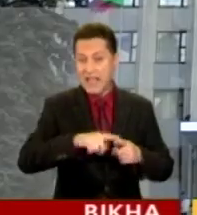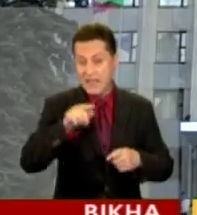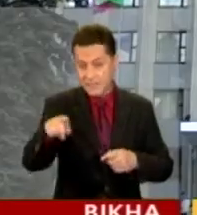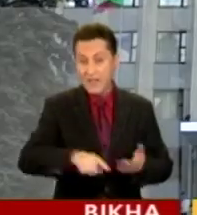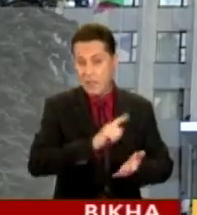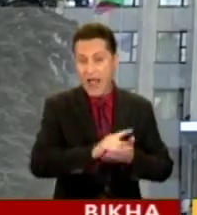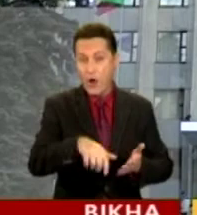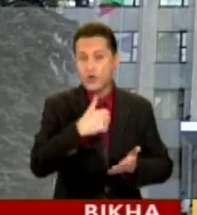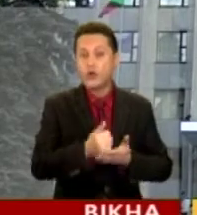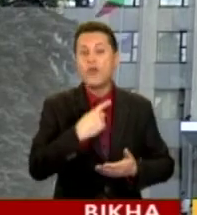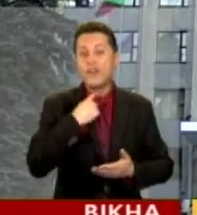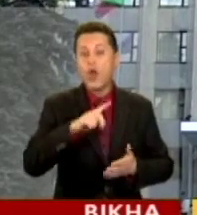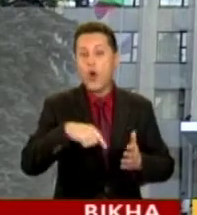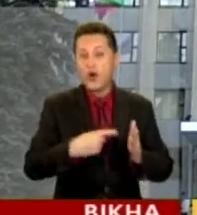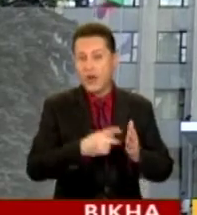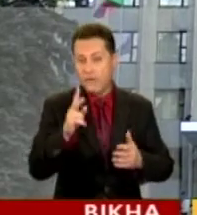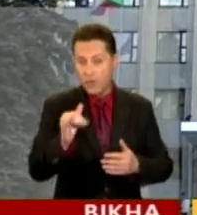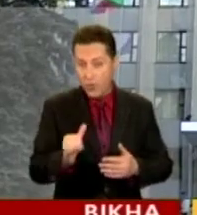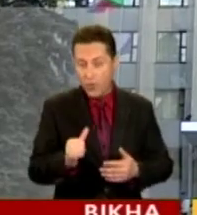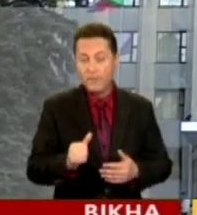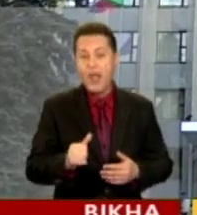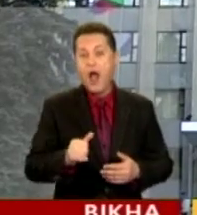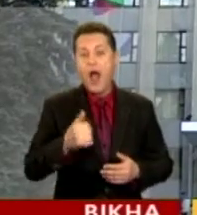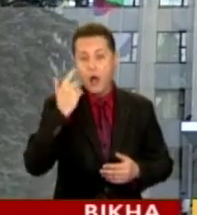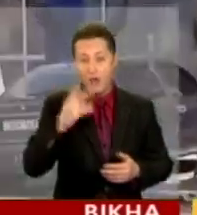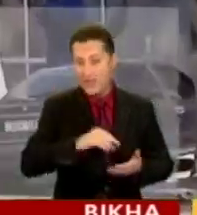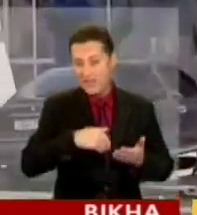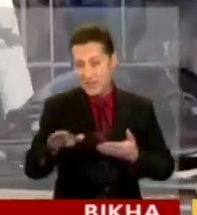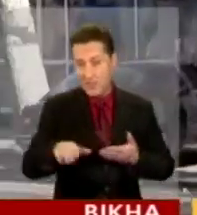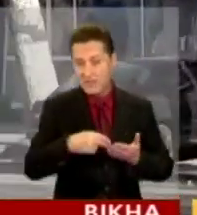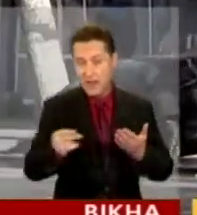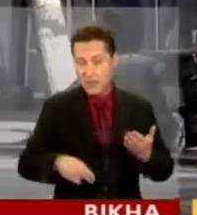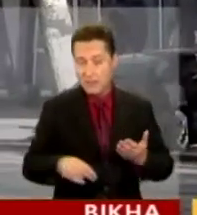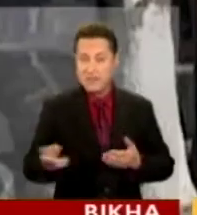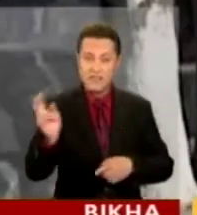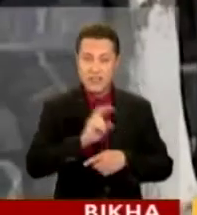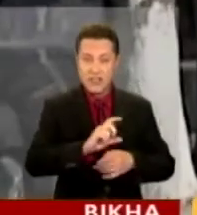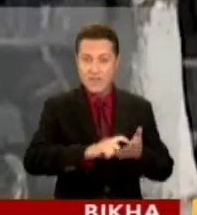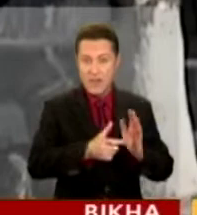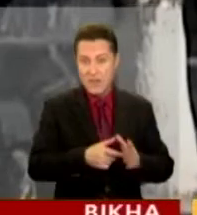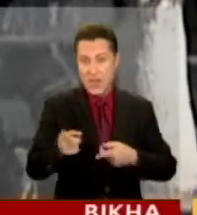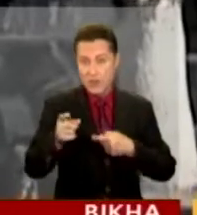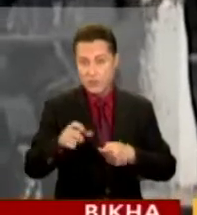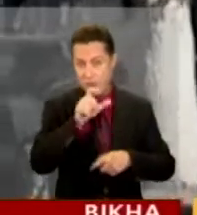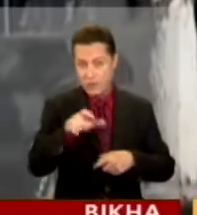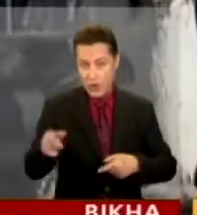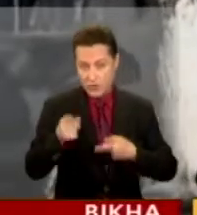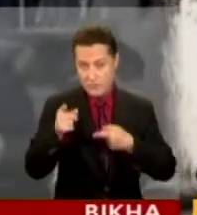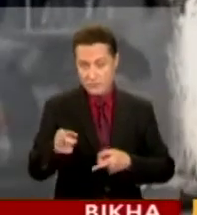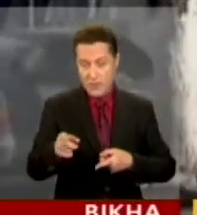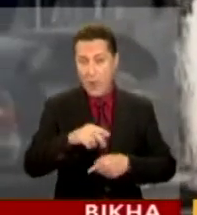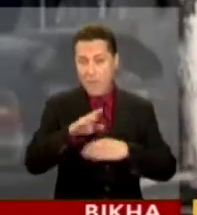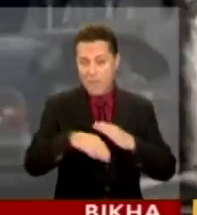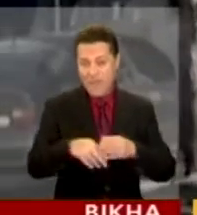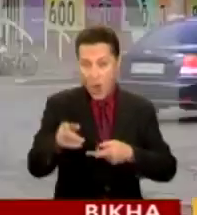очолювати Горлівку. По тому, як чинний міський голова відмовився його підписувати, до його кабінету зайшли кілька озброєних людей і вже під дулами